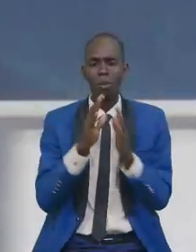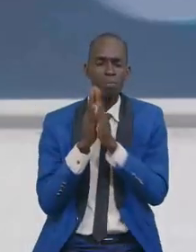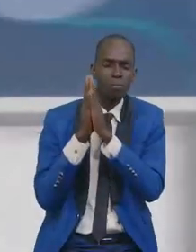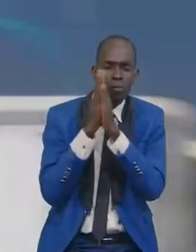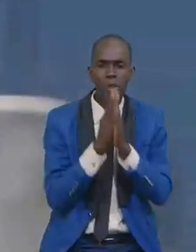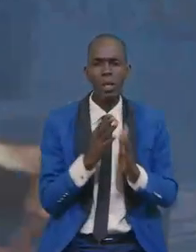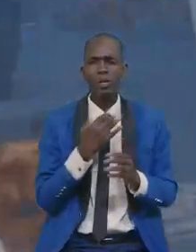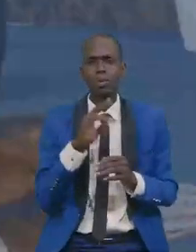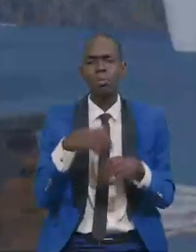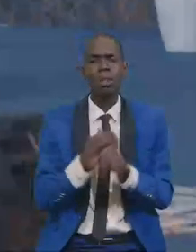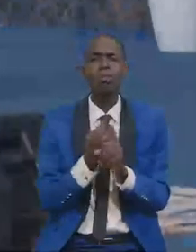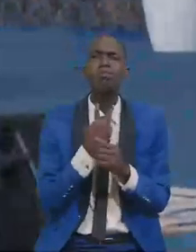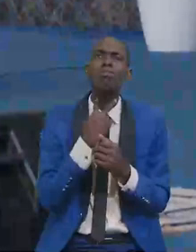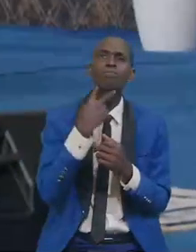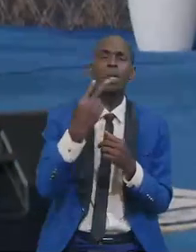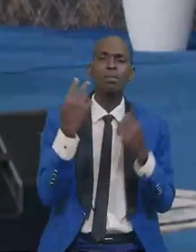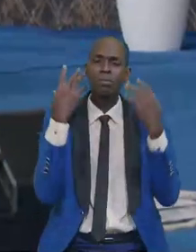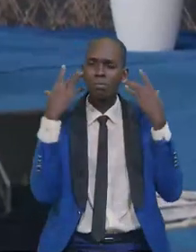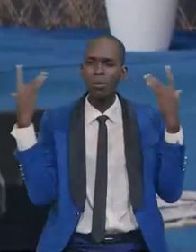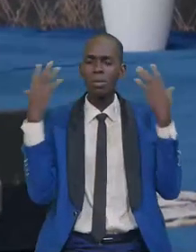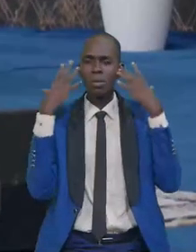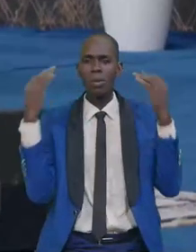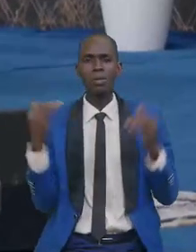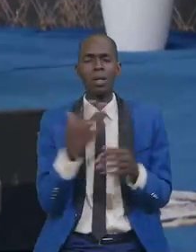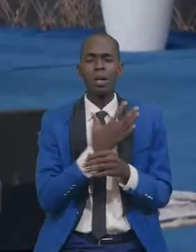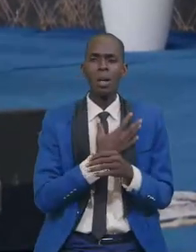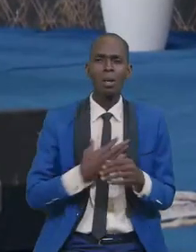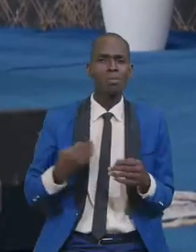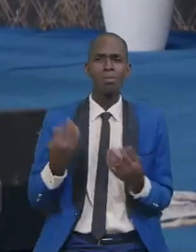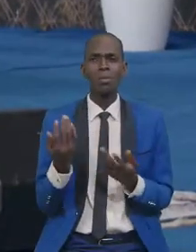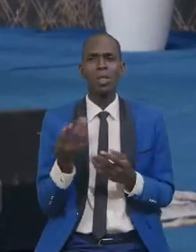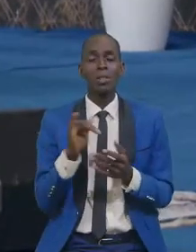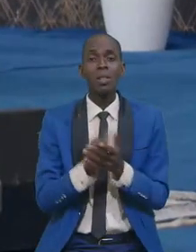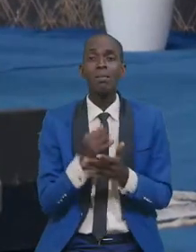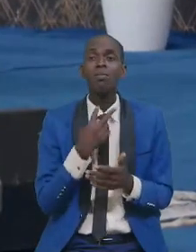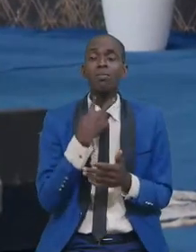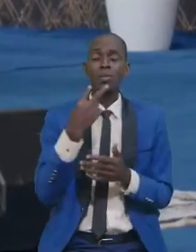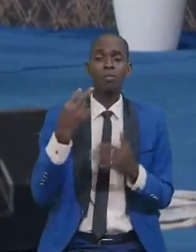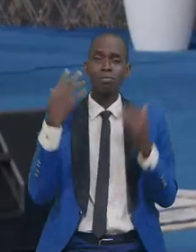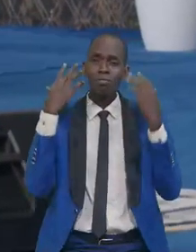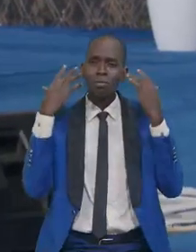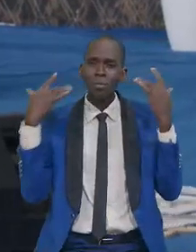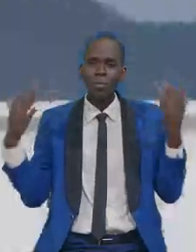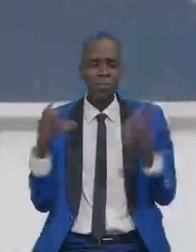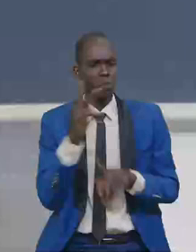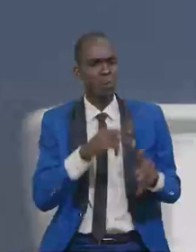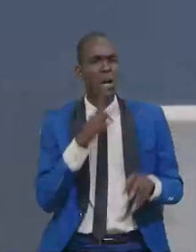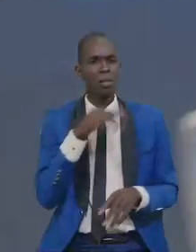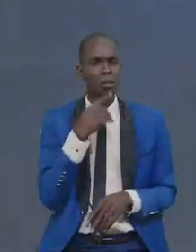là-bas et qui vient. Il y a peut-être un bruit étrange qui vient. Et ces bois étranges-là,